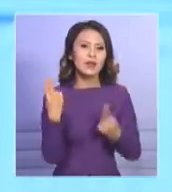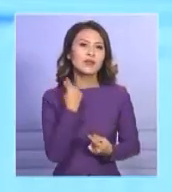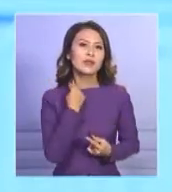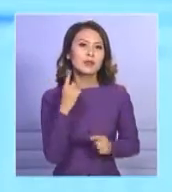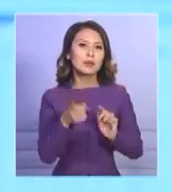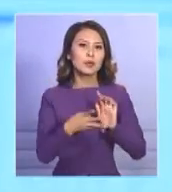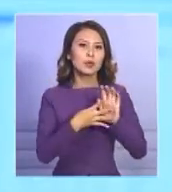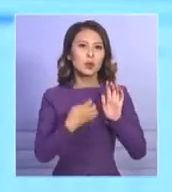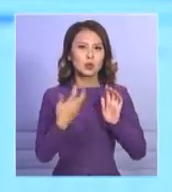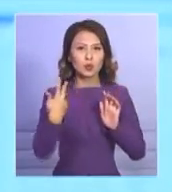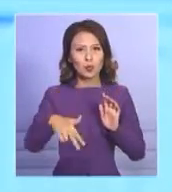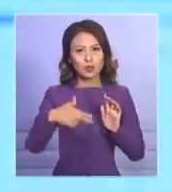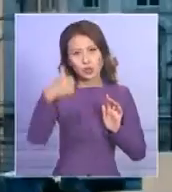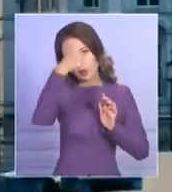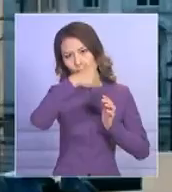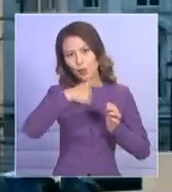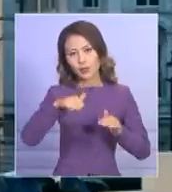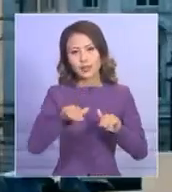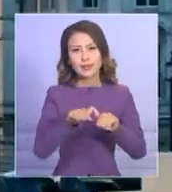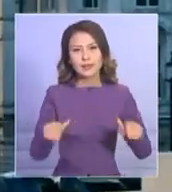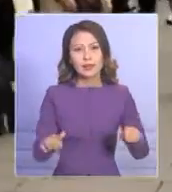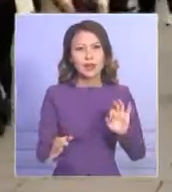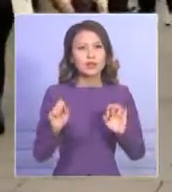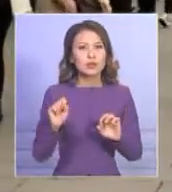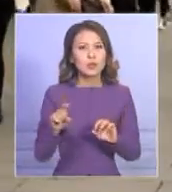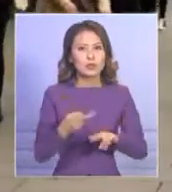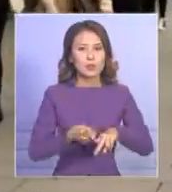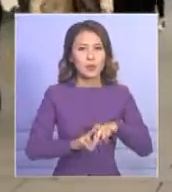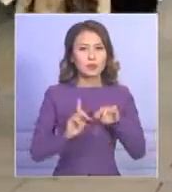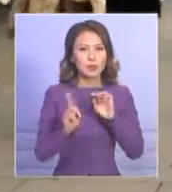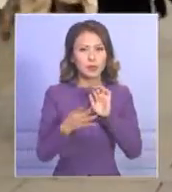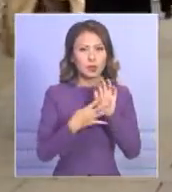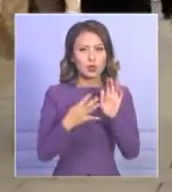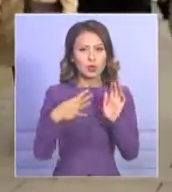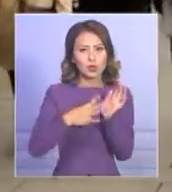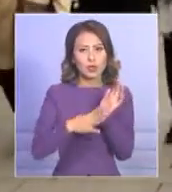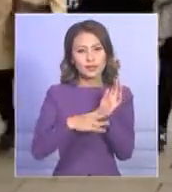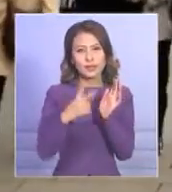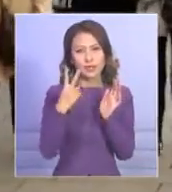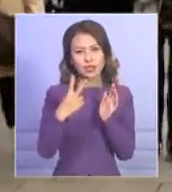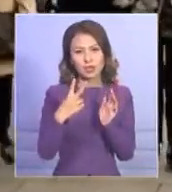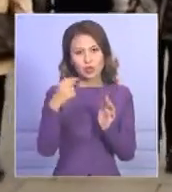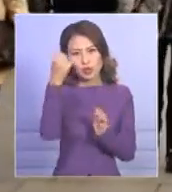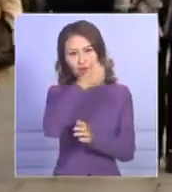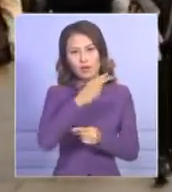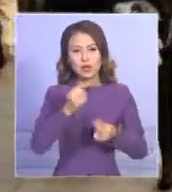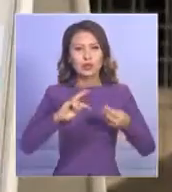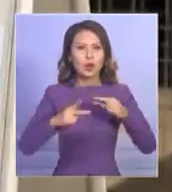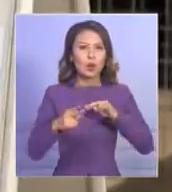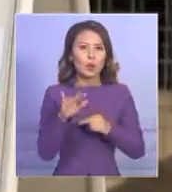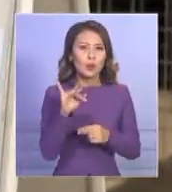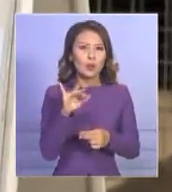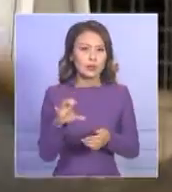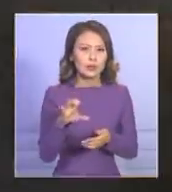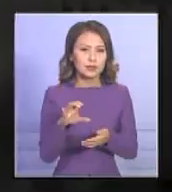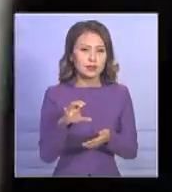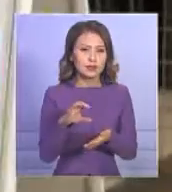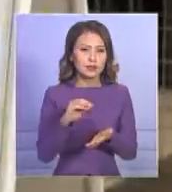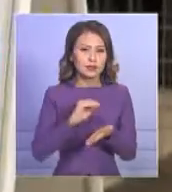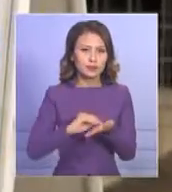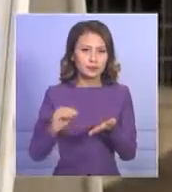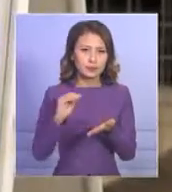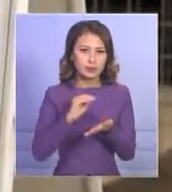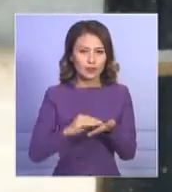Ұлыбритания 1930 жылы алтын стандарттан бас тартқанда және 1992 жылы валюталық курстардың